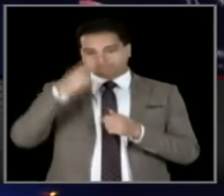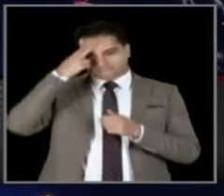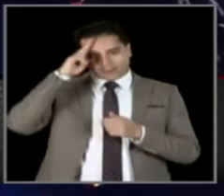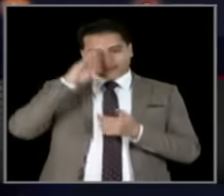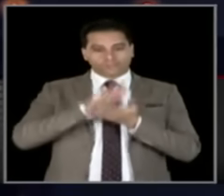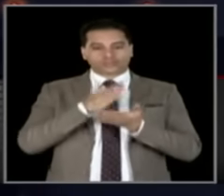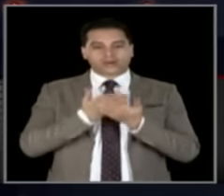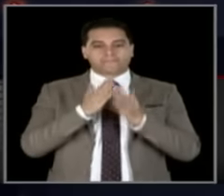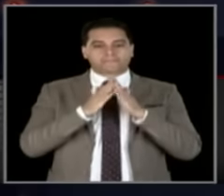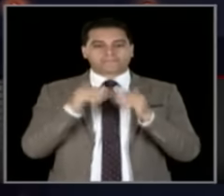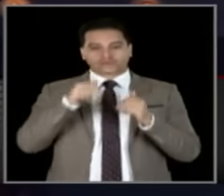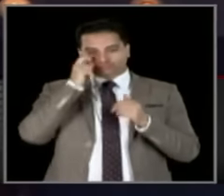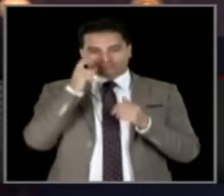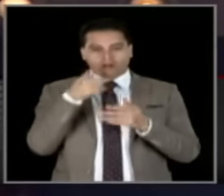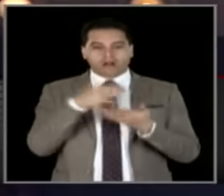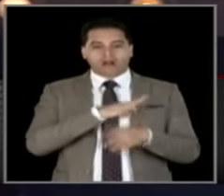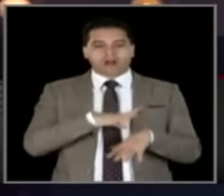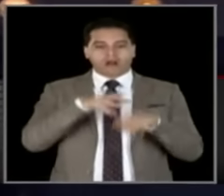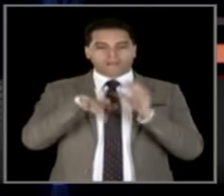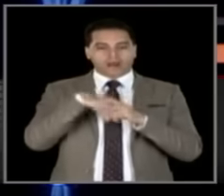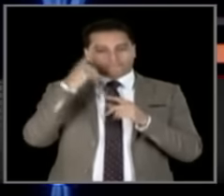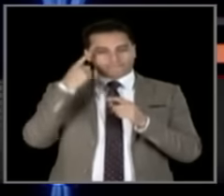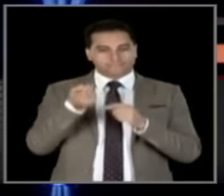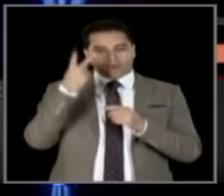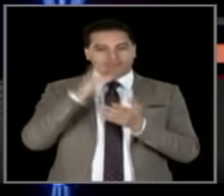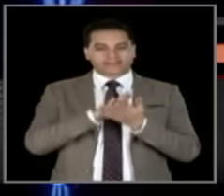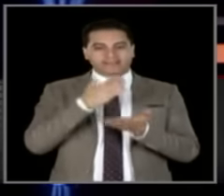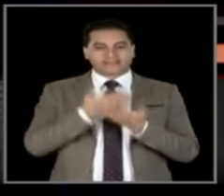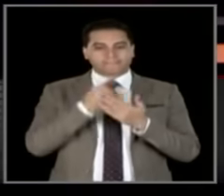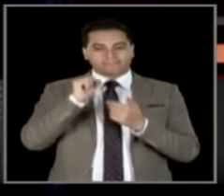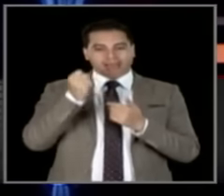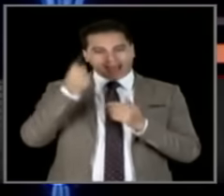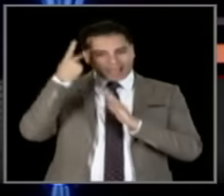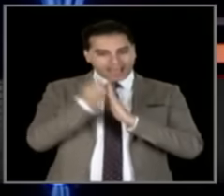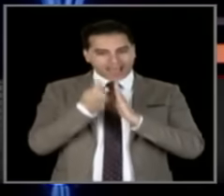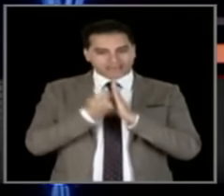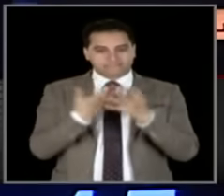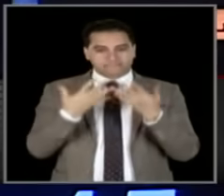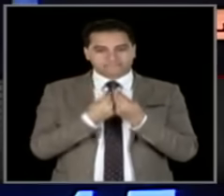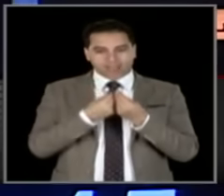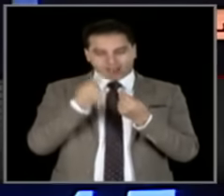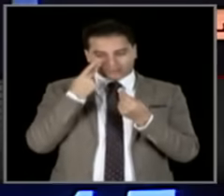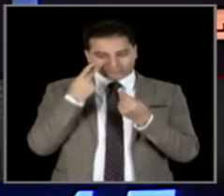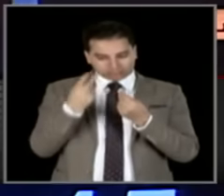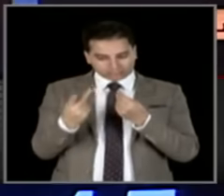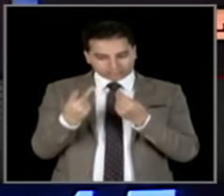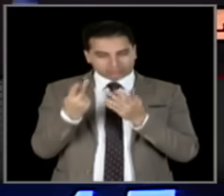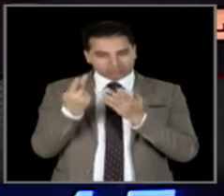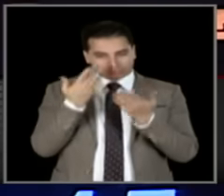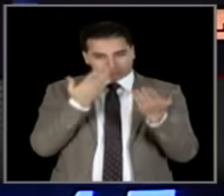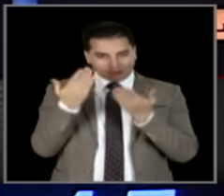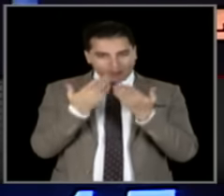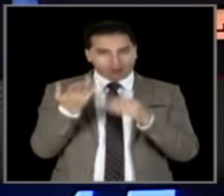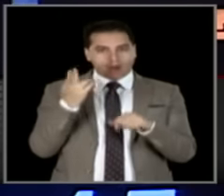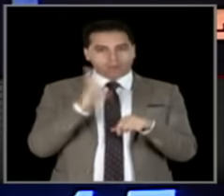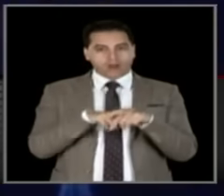من هو المترجم المصري الراحل مؤلف كتاب الترجمة الأدبية بين النظرية